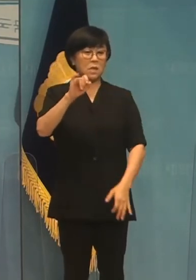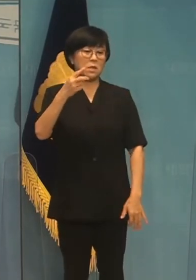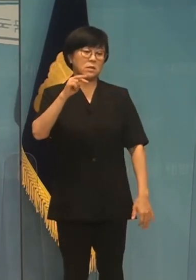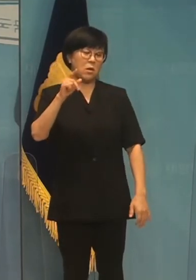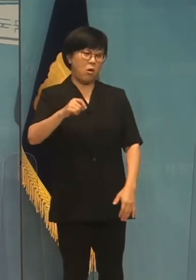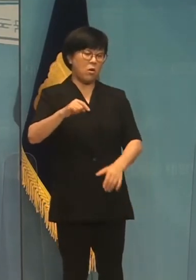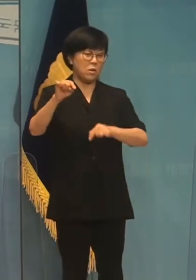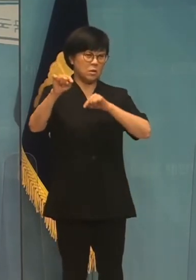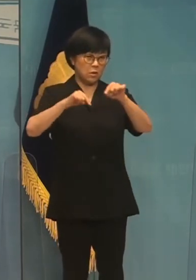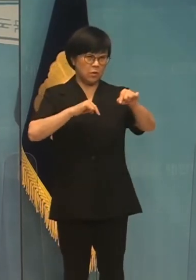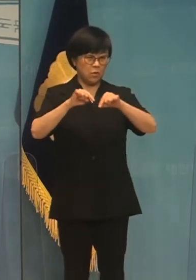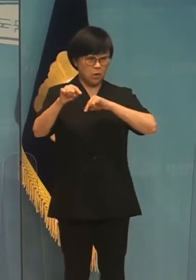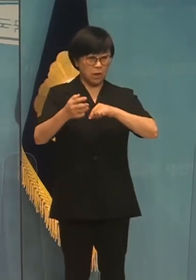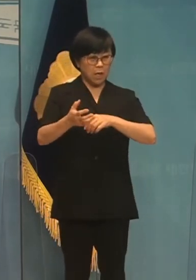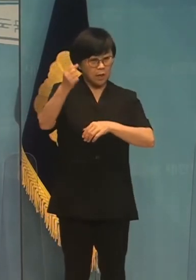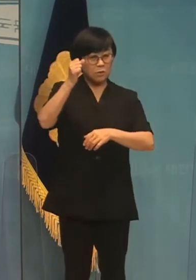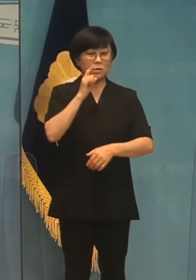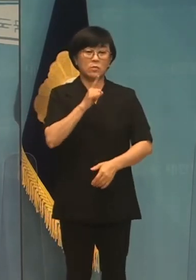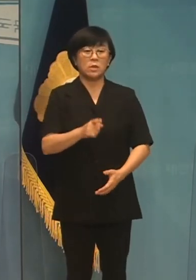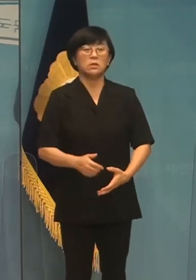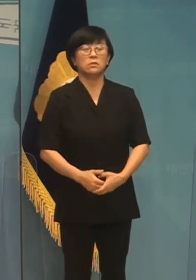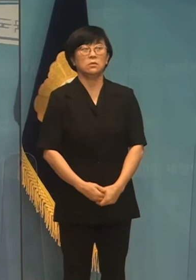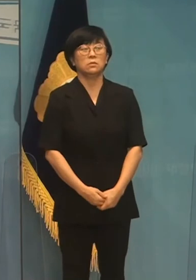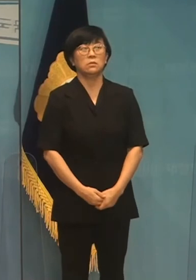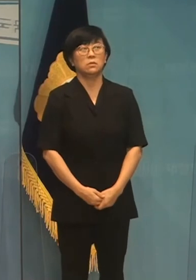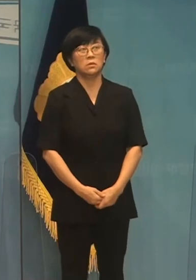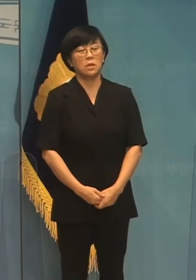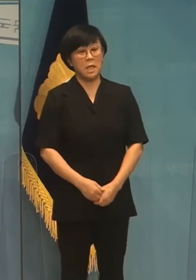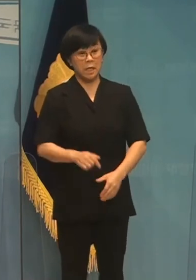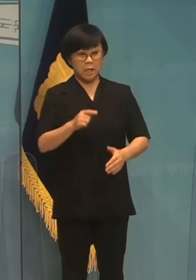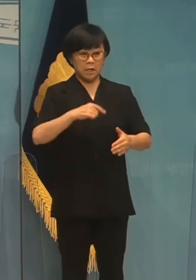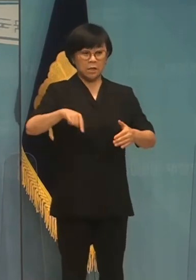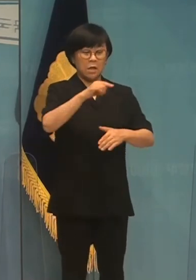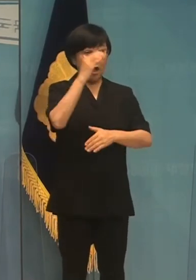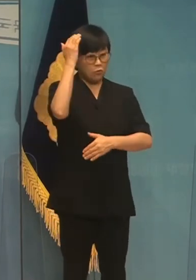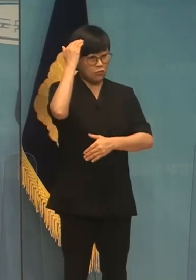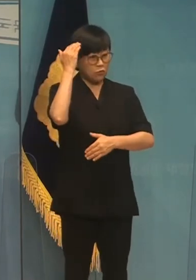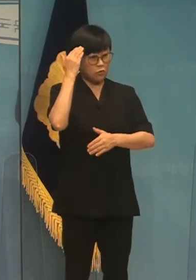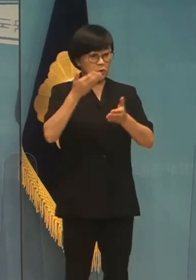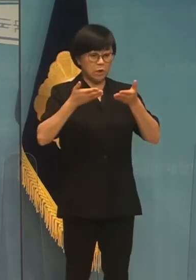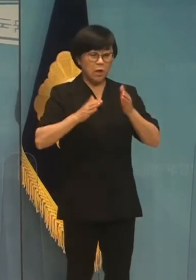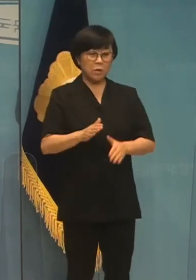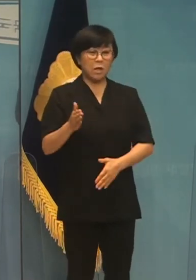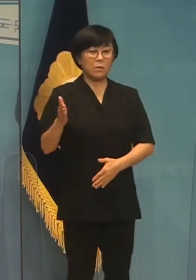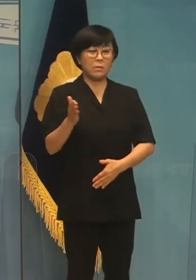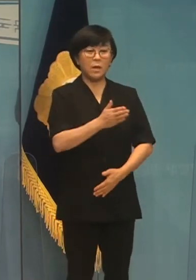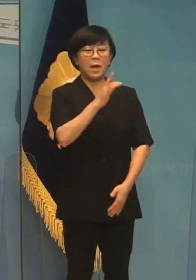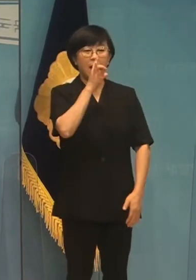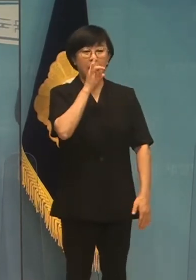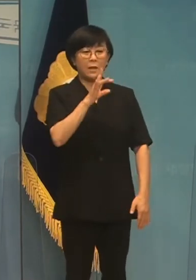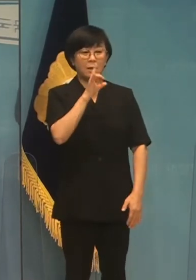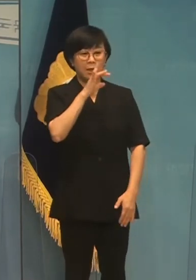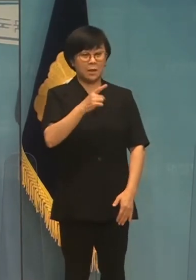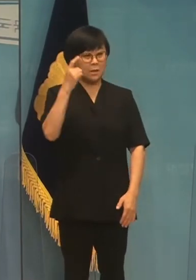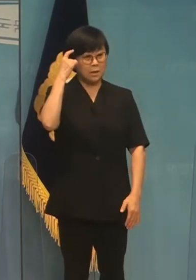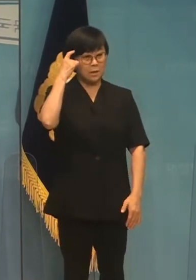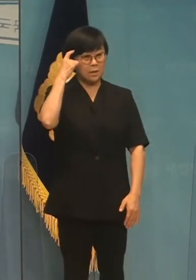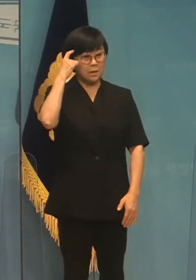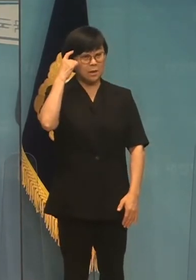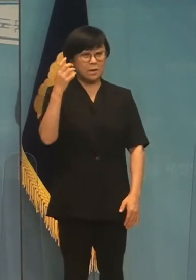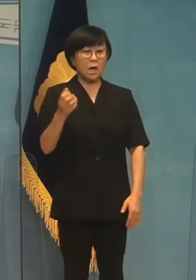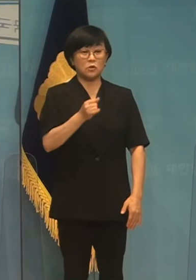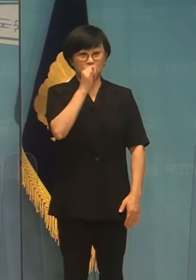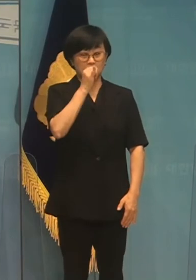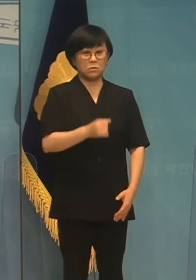김일성 정권에 있다고 믿고 있습니다. 이들은 대한민국은 태어나선 안 될 나라라는 인식을